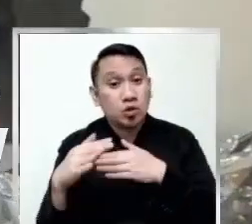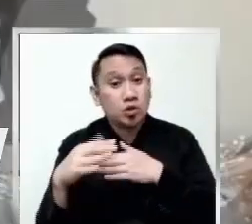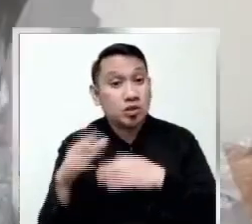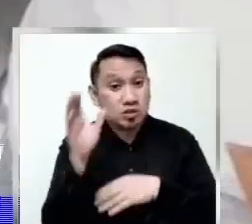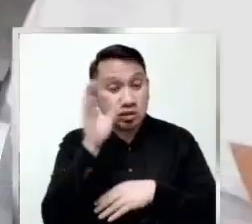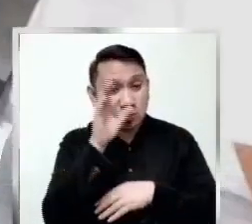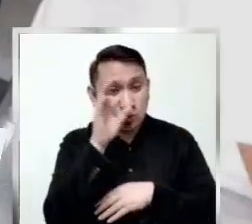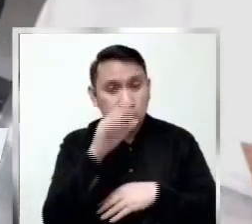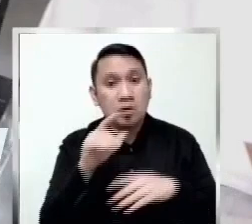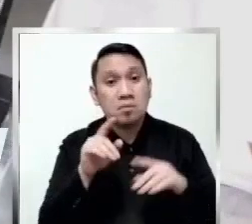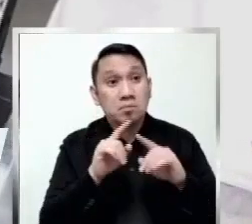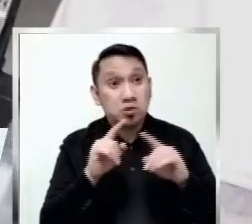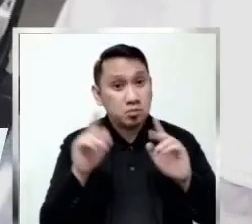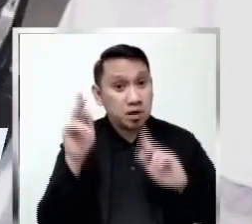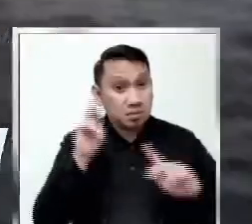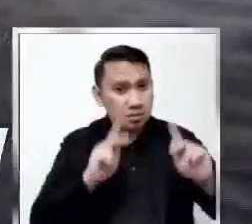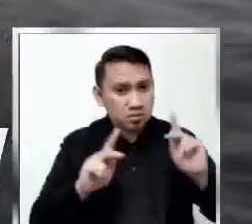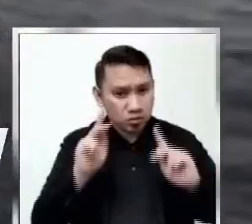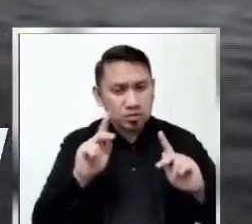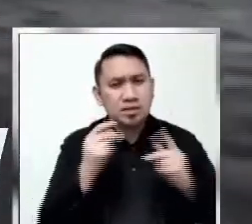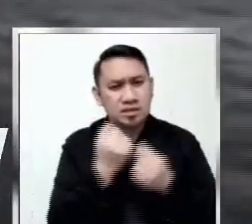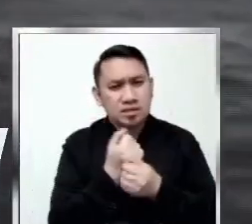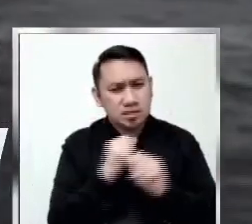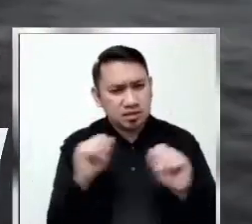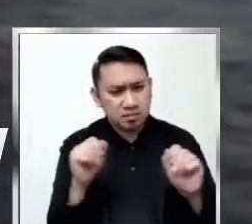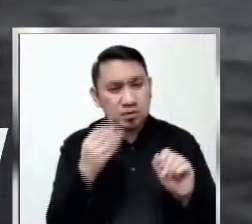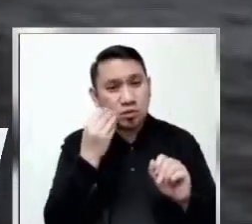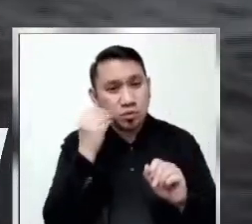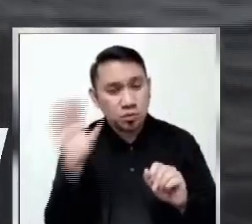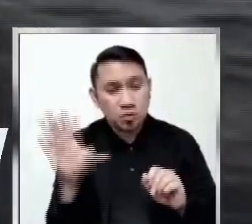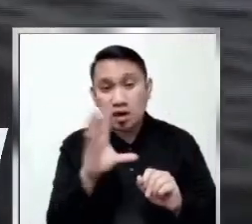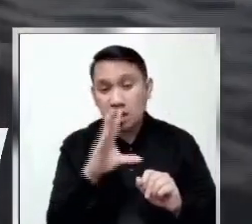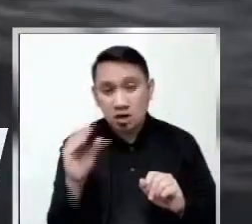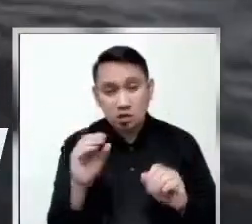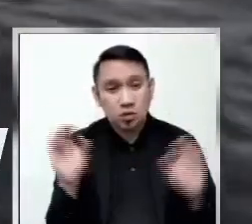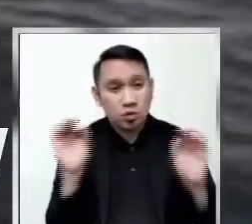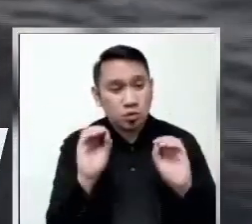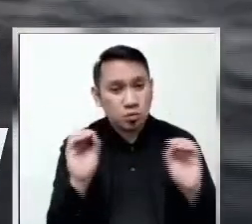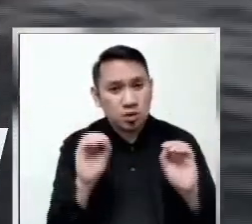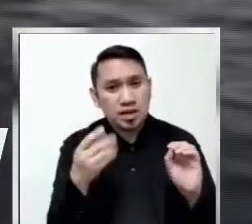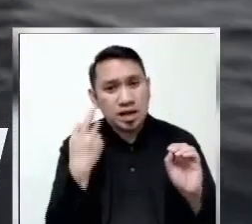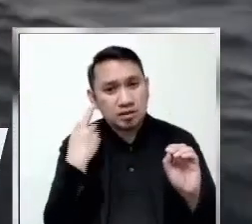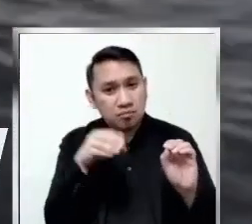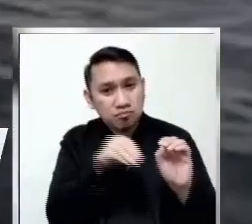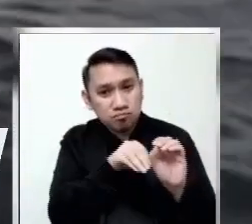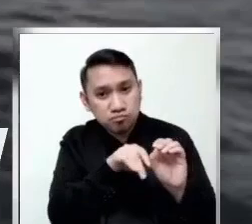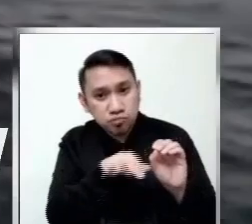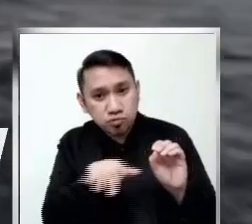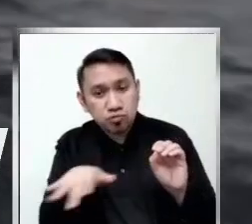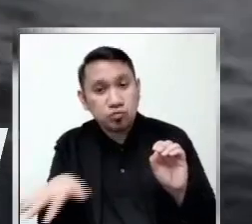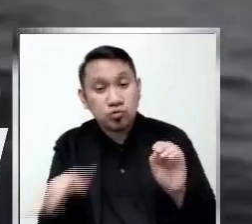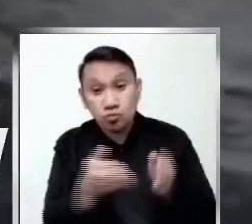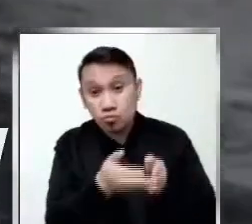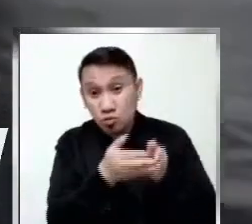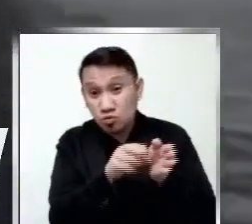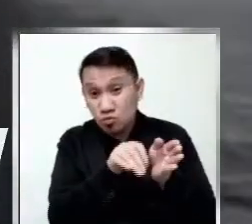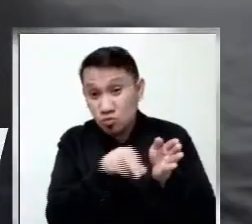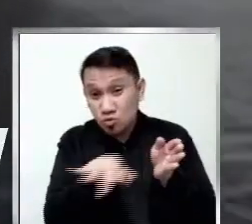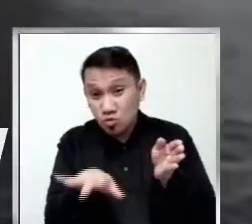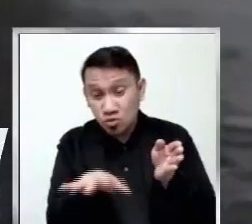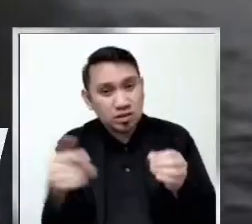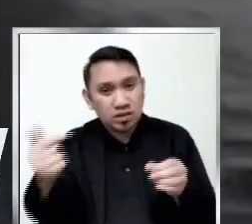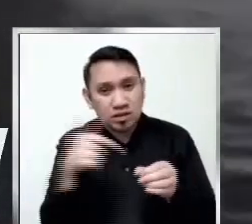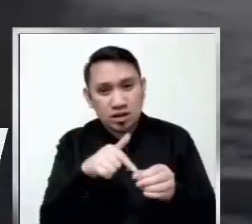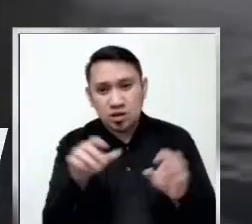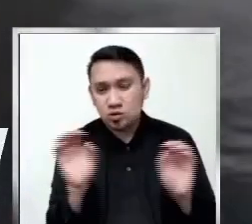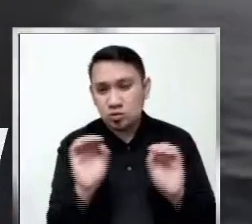ng pasahero sa kani-kanilang lugar at wala namang namataang oil spill sa karagatan ng Panglao. Sinusubukan pa rin naming kunin